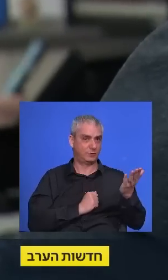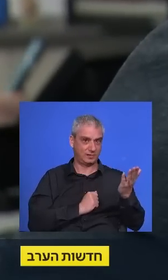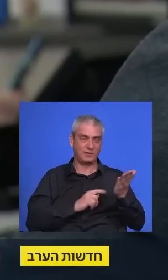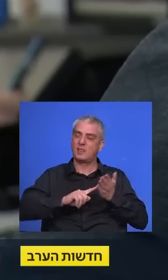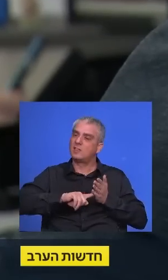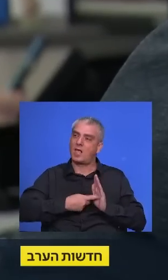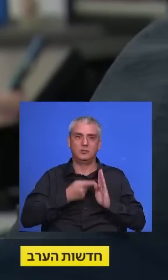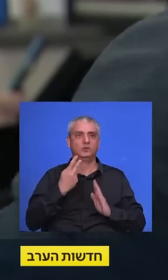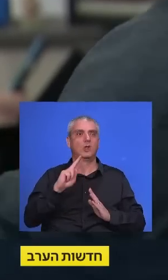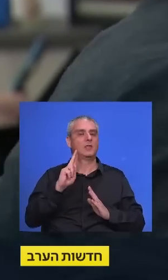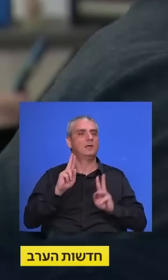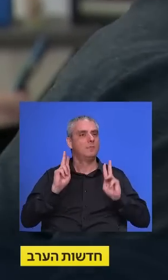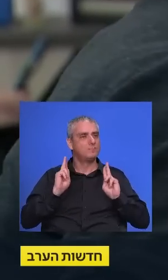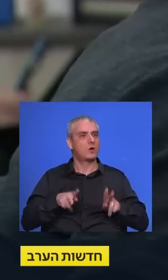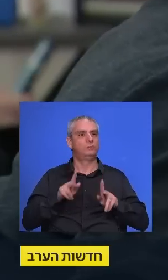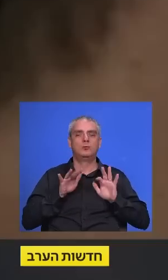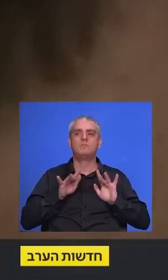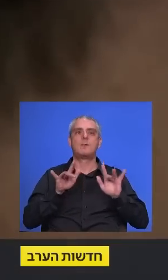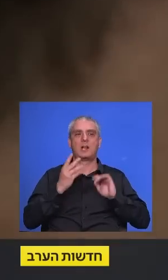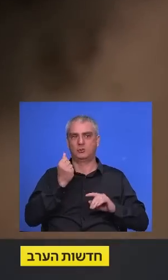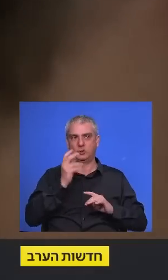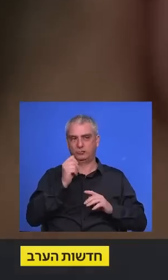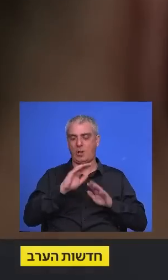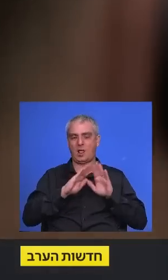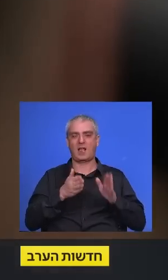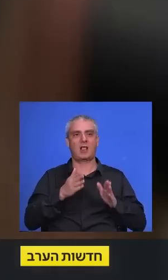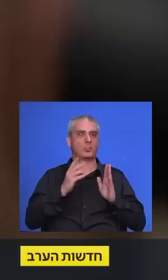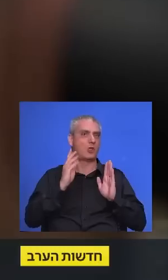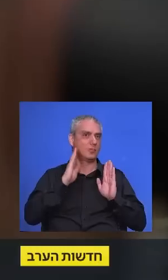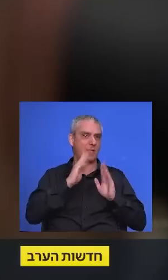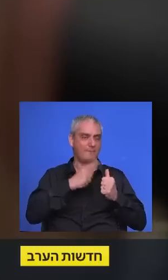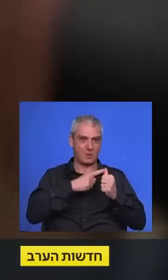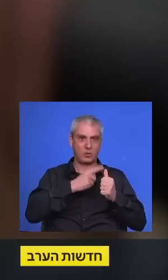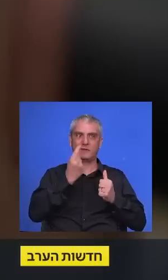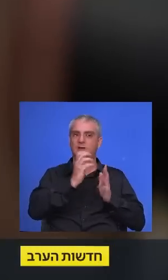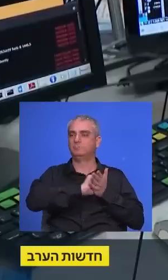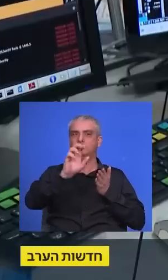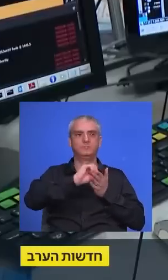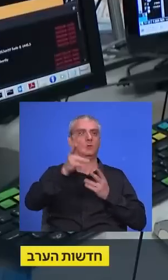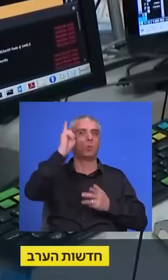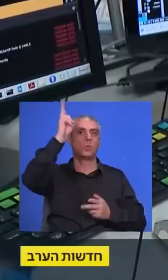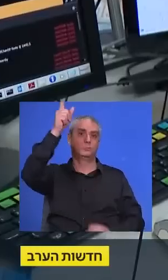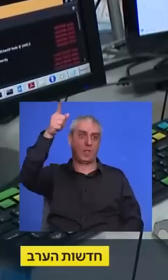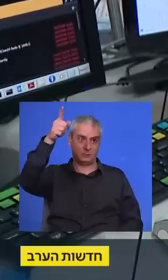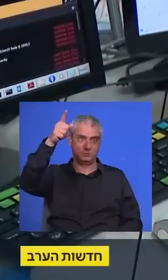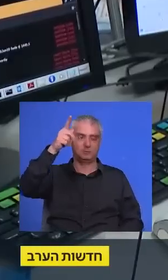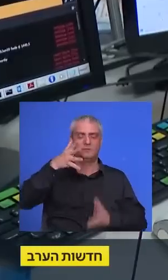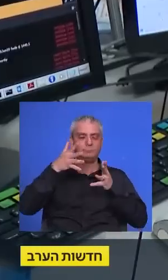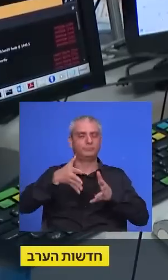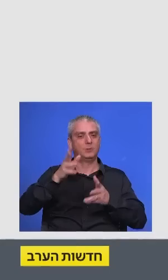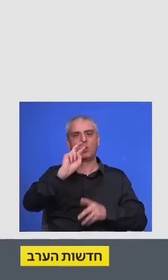הדגש הוא על מימוש במיליארדי שקלים של קרנות הנאמנות והזרמת הכספים לקרנות בחול ולקרנות